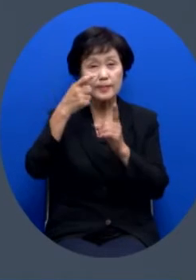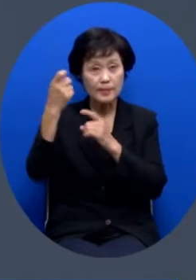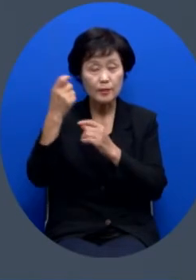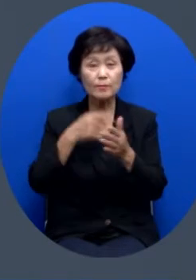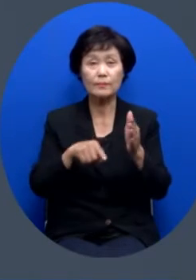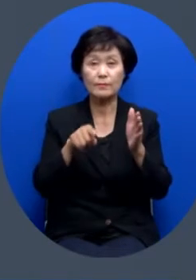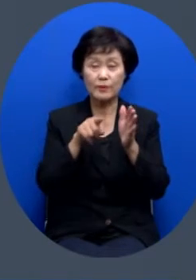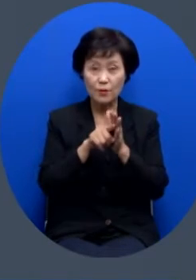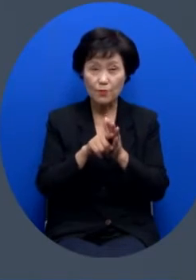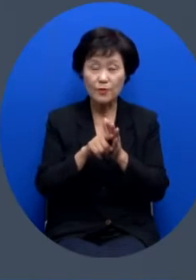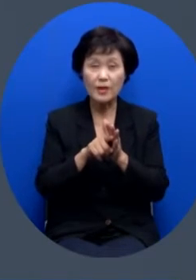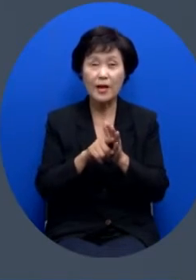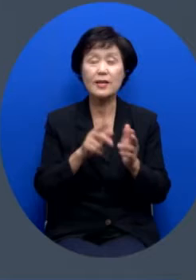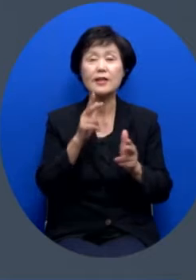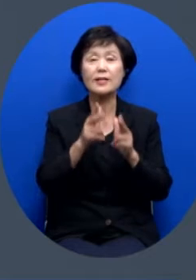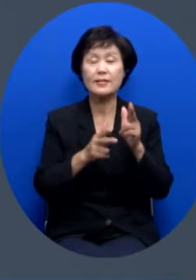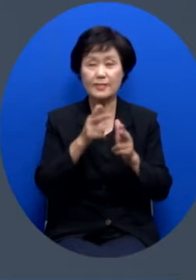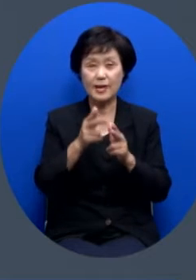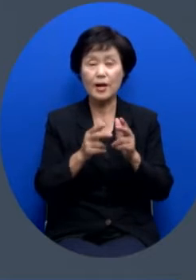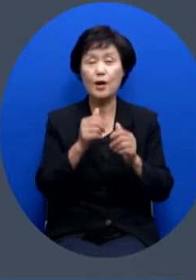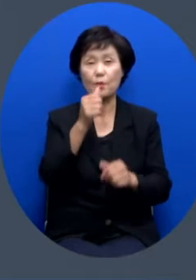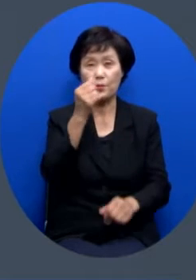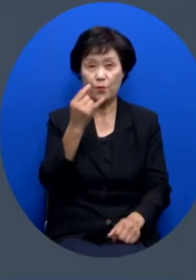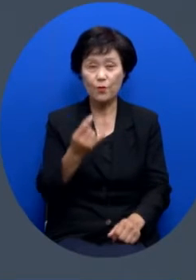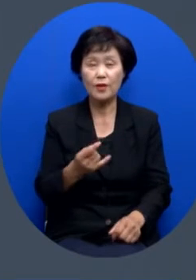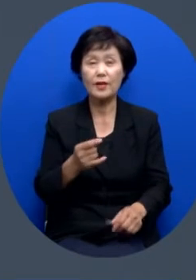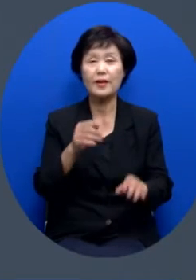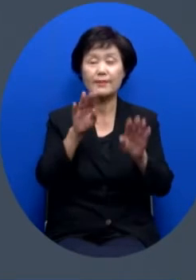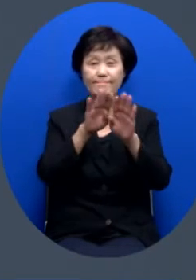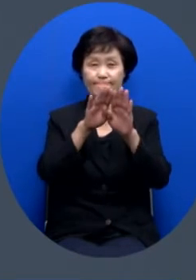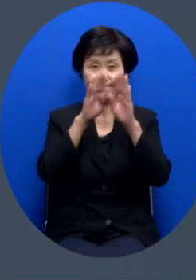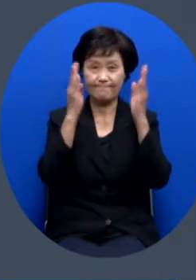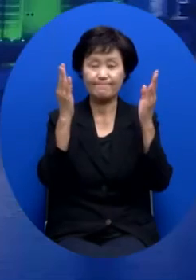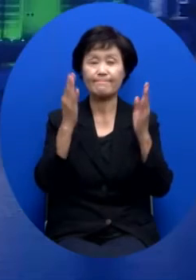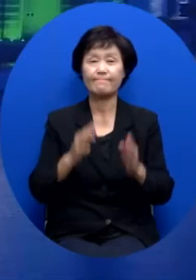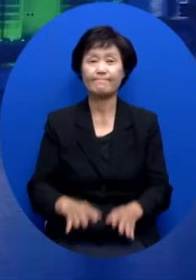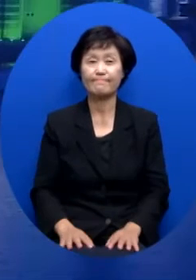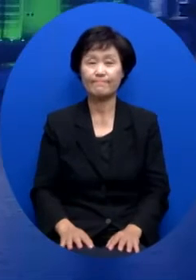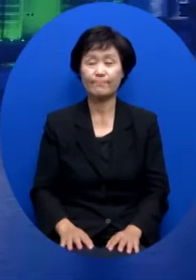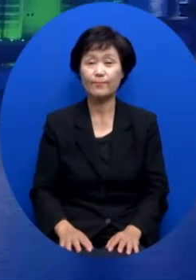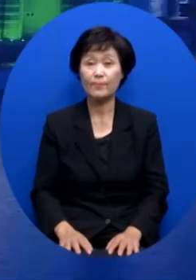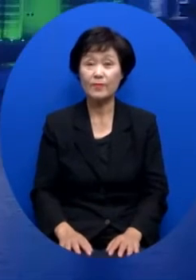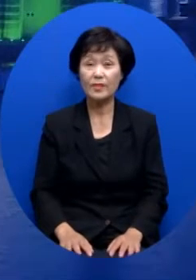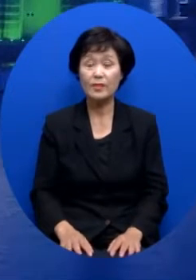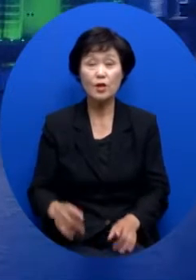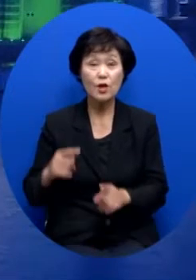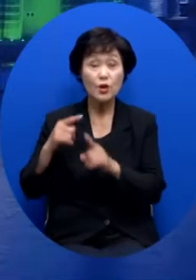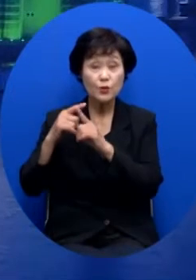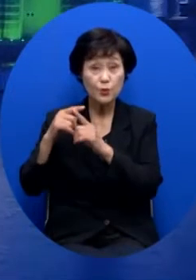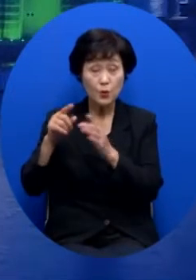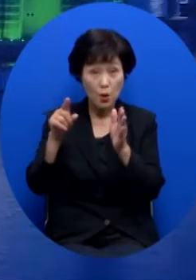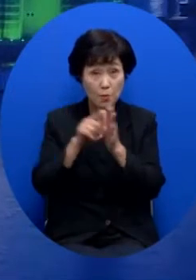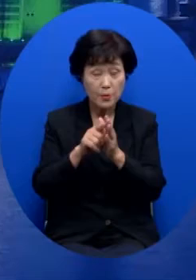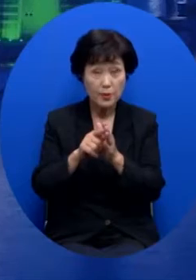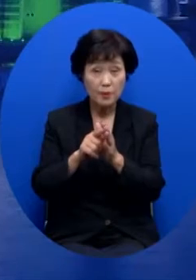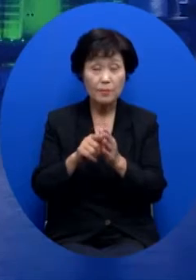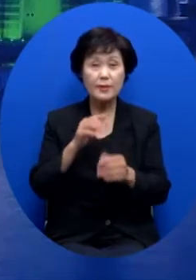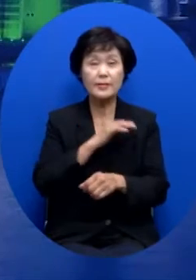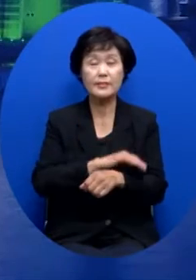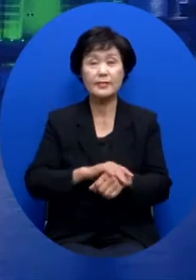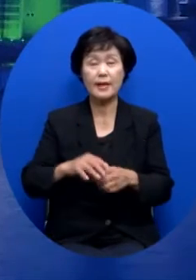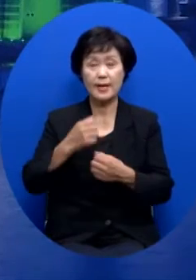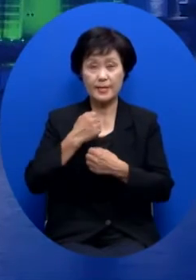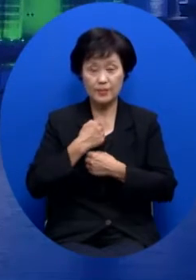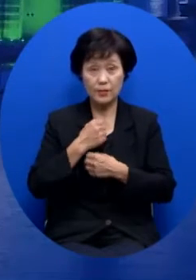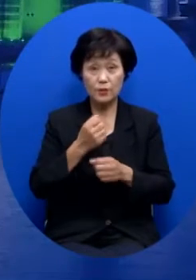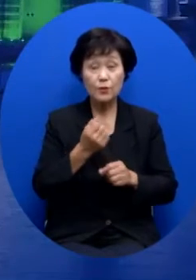위해서 기념사업을 기념사업회 볼 그렇게 발표했습니다 넹 순교 신앙을 잘 시키고 전하기 위해 만들어진